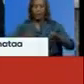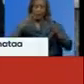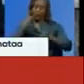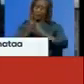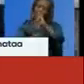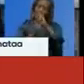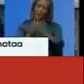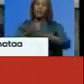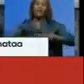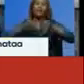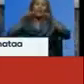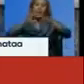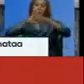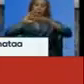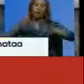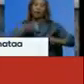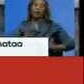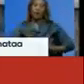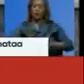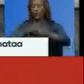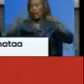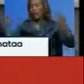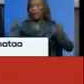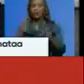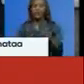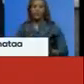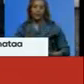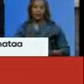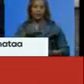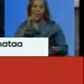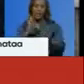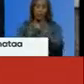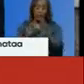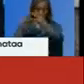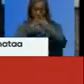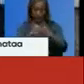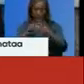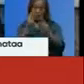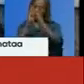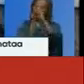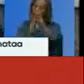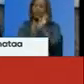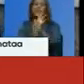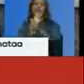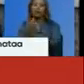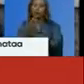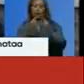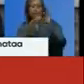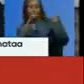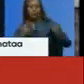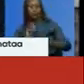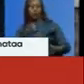ዘመናትን የሚሻገር ታሪክ ያለው ታላቅ ህዝብ ነን። ህብረታችን ለዓለም ምሳሌ መሆን ይችላል።